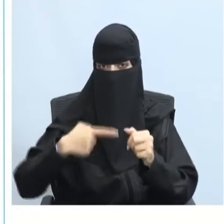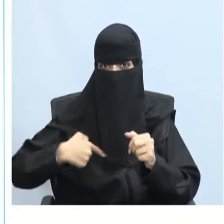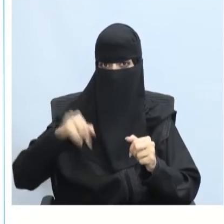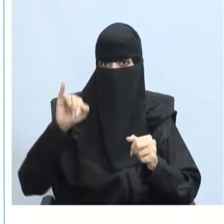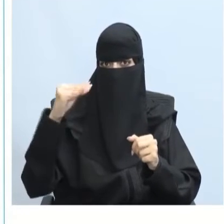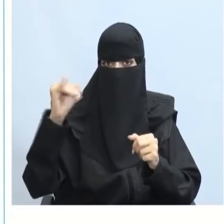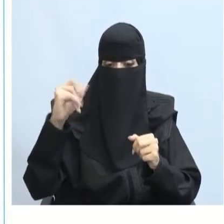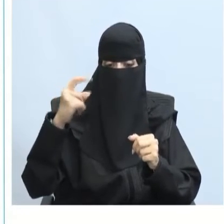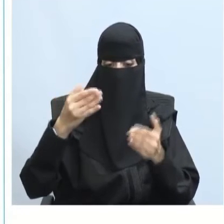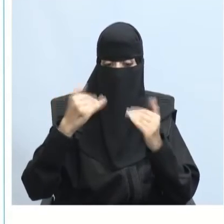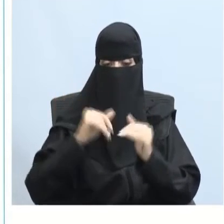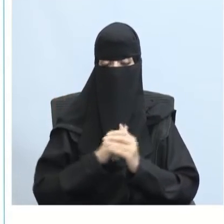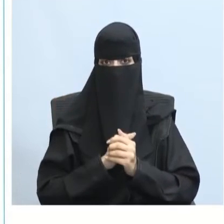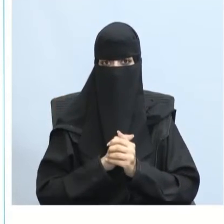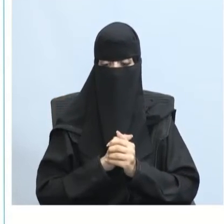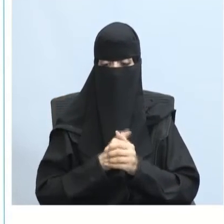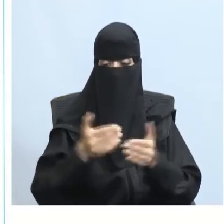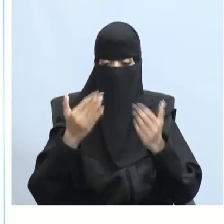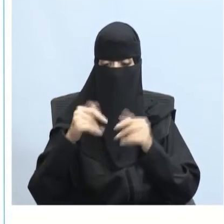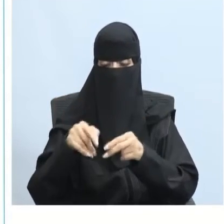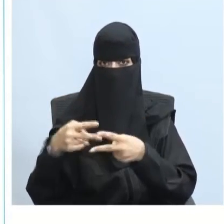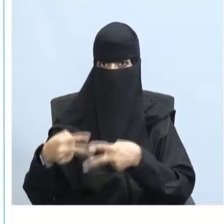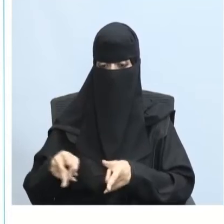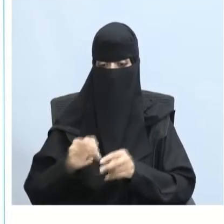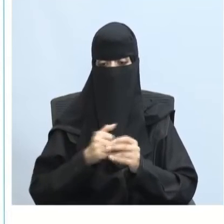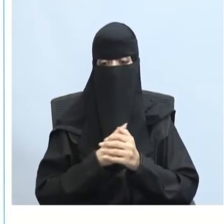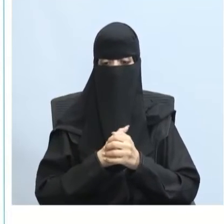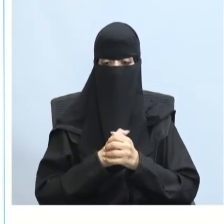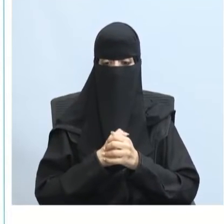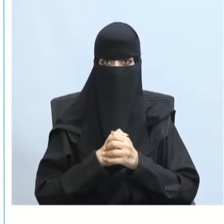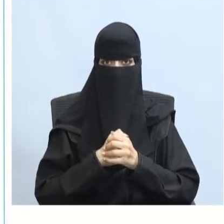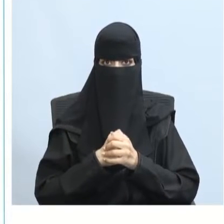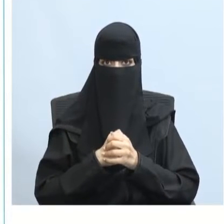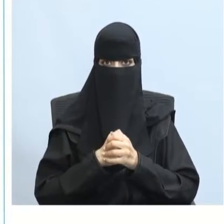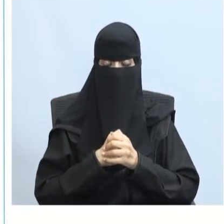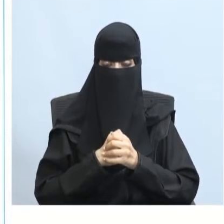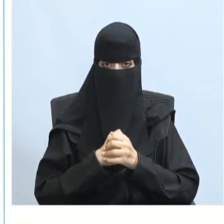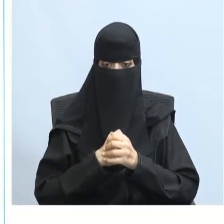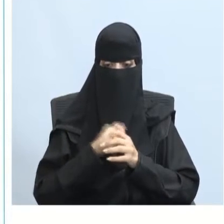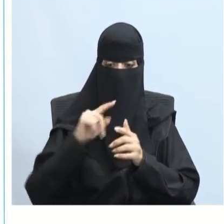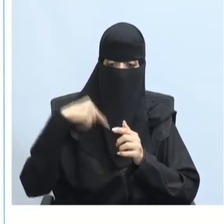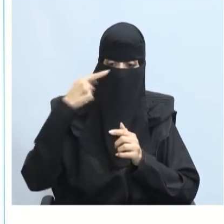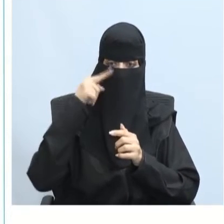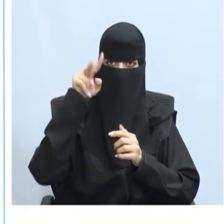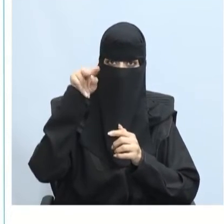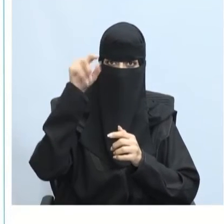نخليه افتراضي من ثم نضغط على